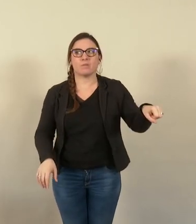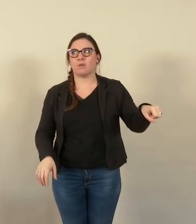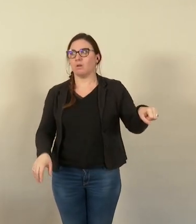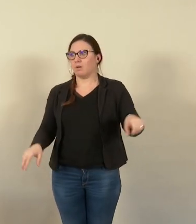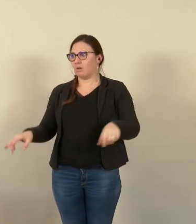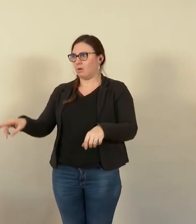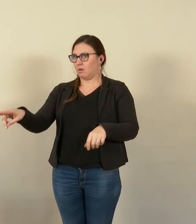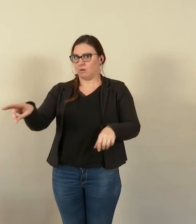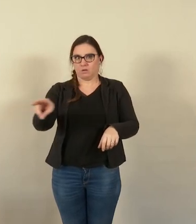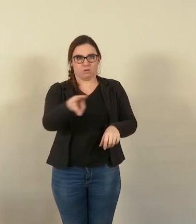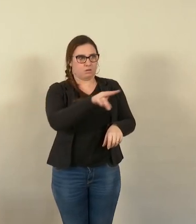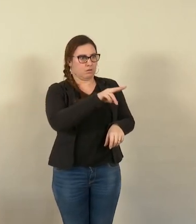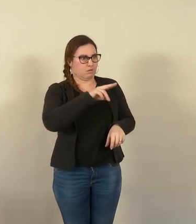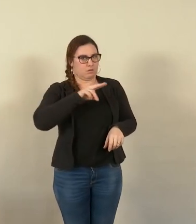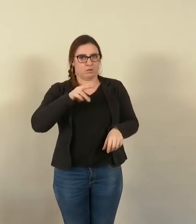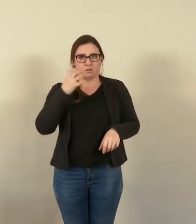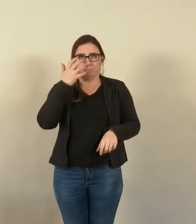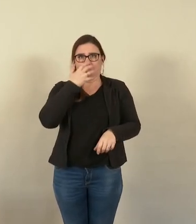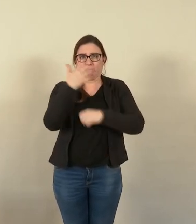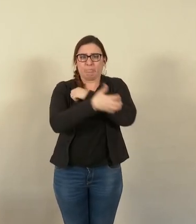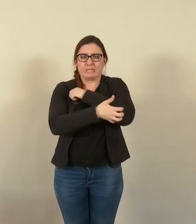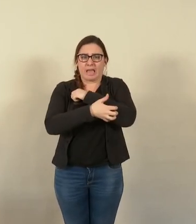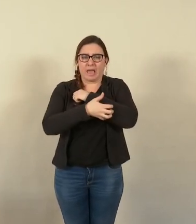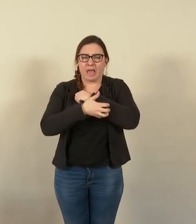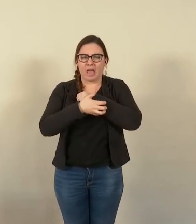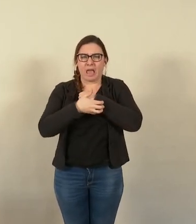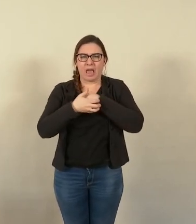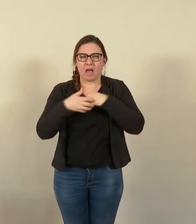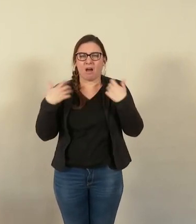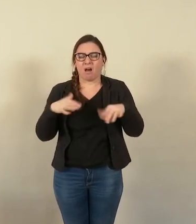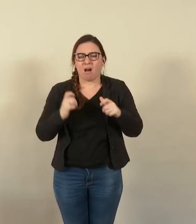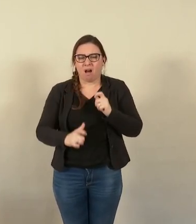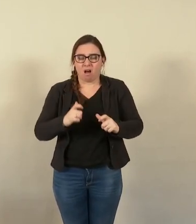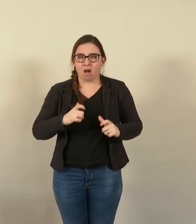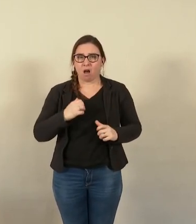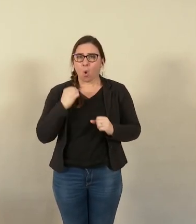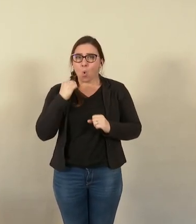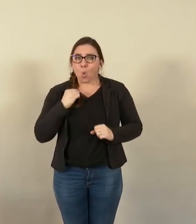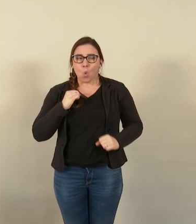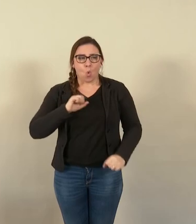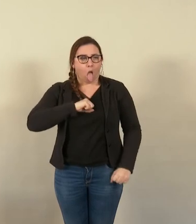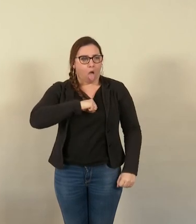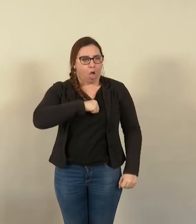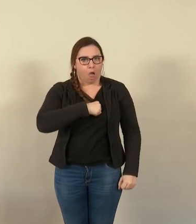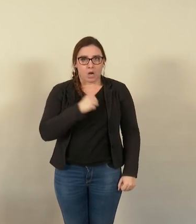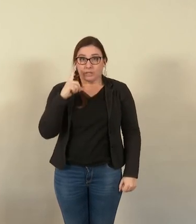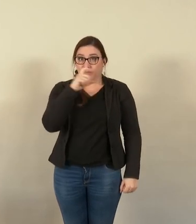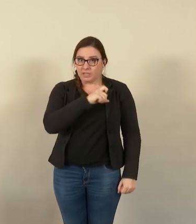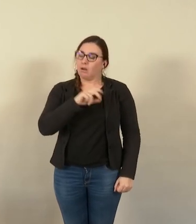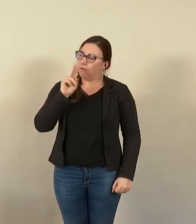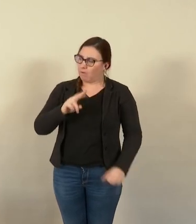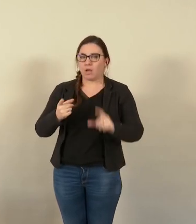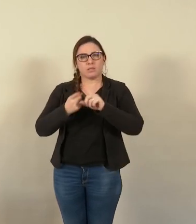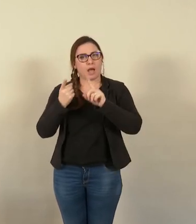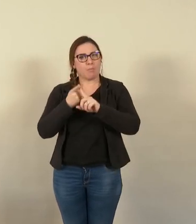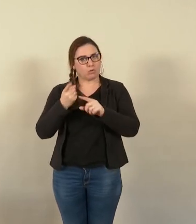constater des niveaux de misère qui sont qui sont parfois très très dures à à supporter et donc c'est c'est important